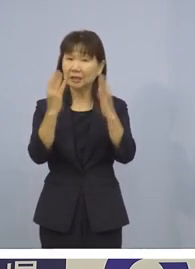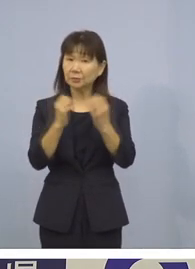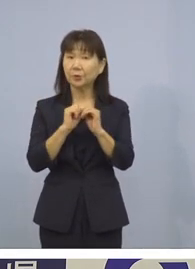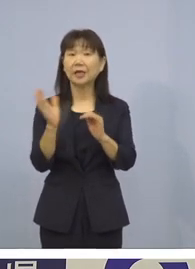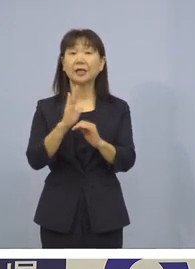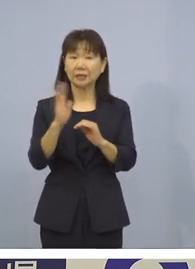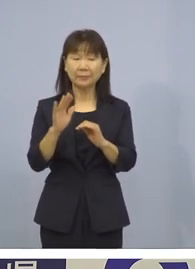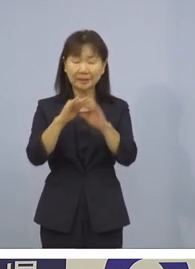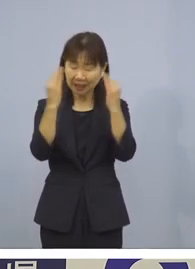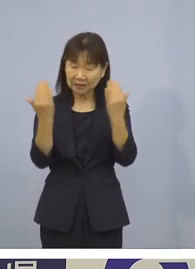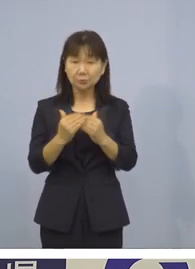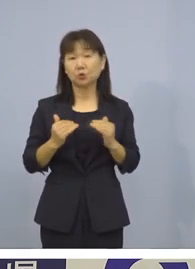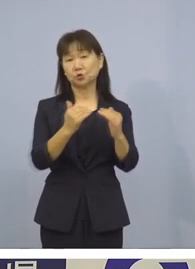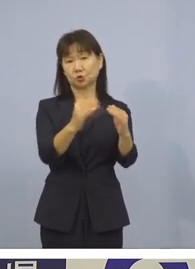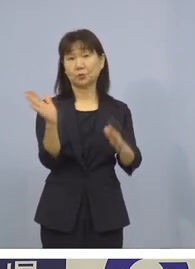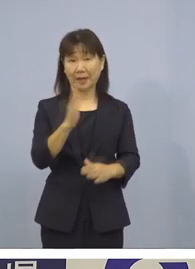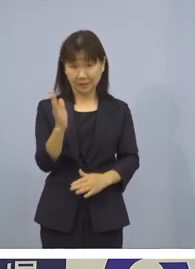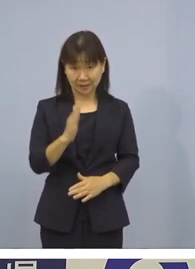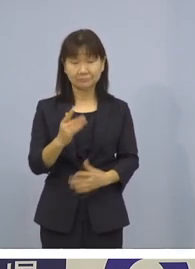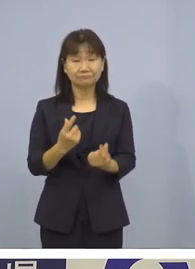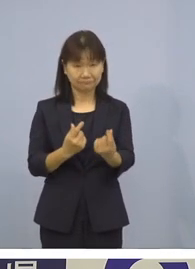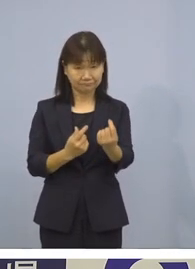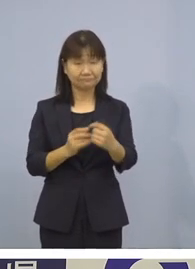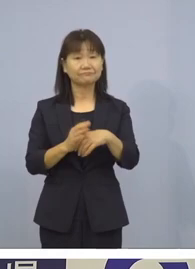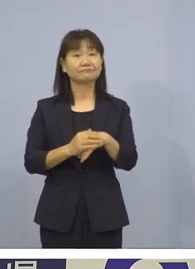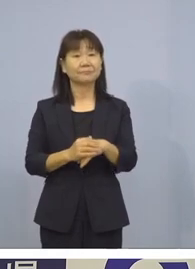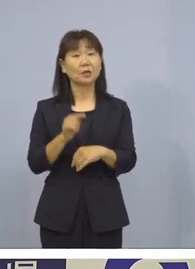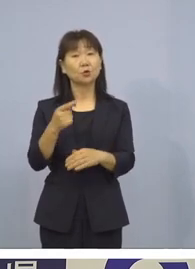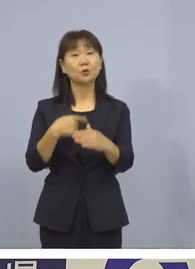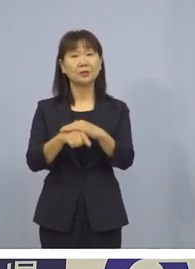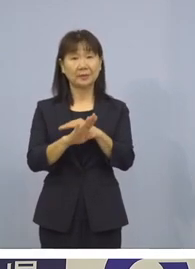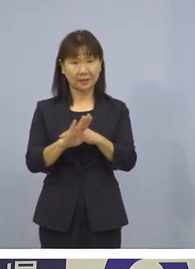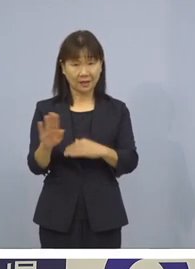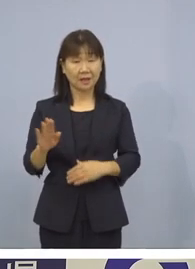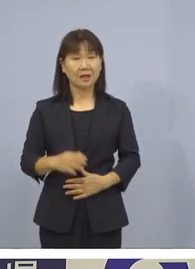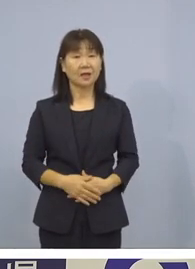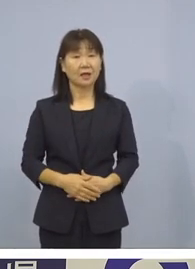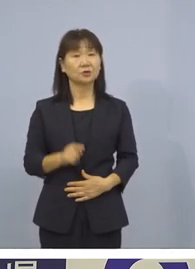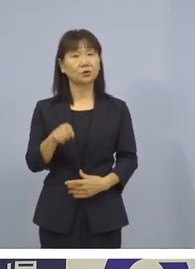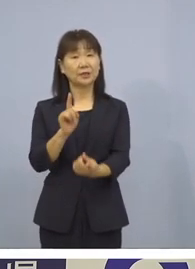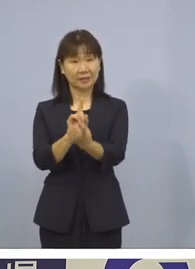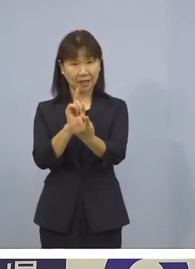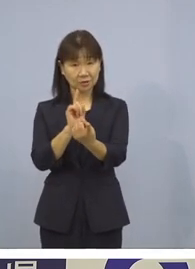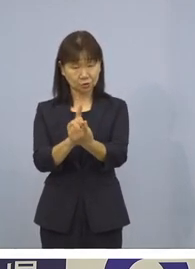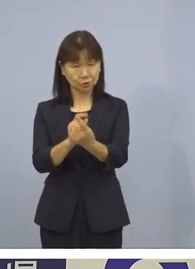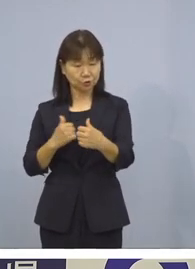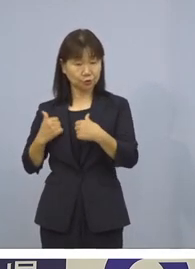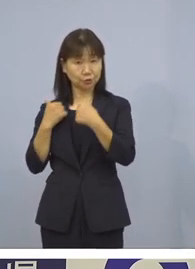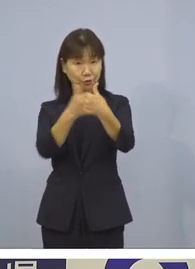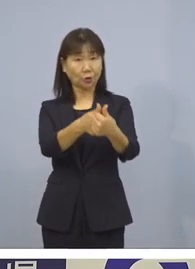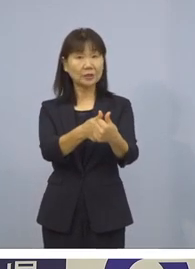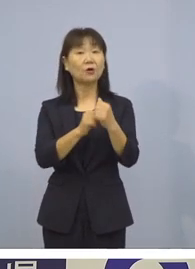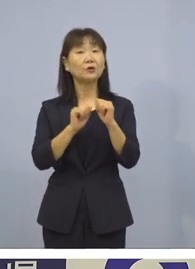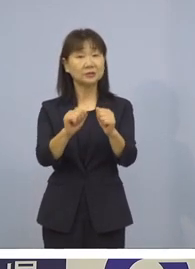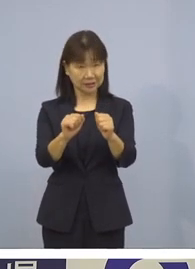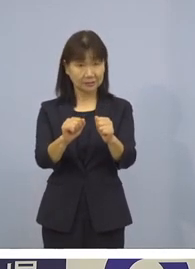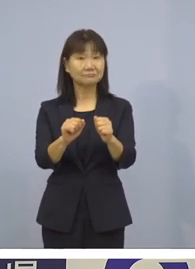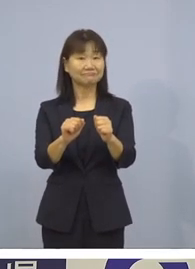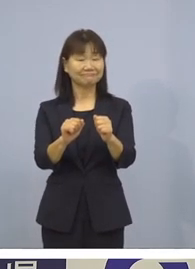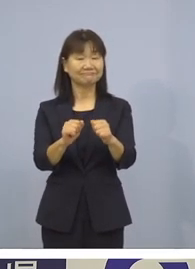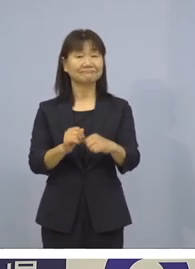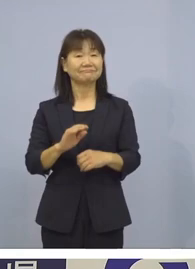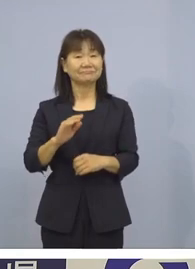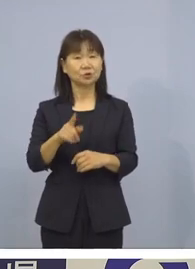ていうことでございまして、まあそういう意味でですね、それに対する挑戦をしておりますが、加え